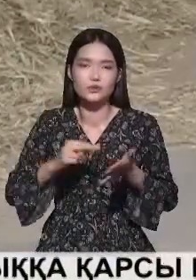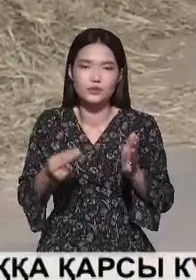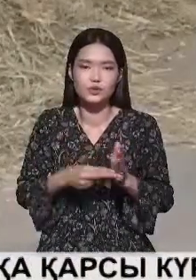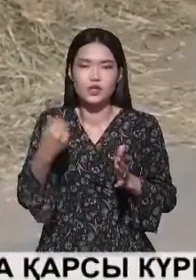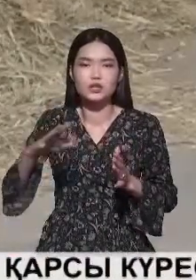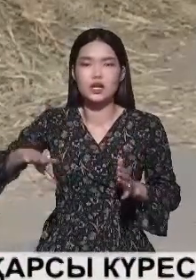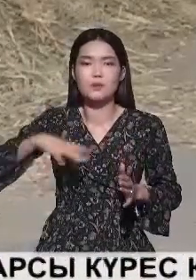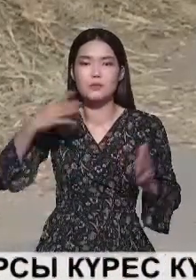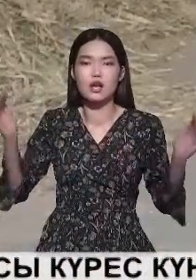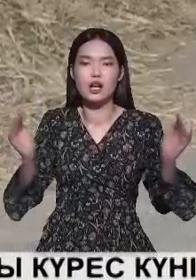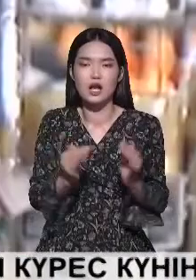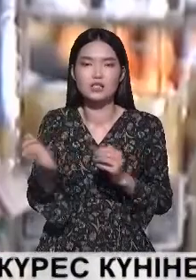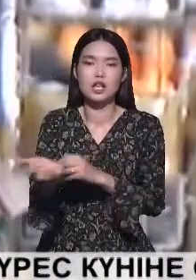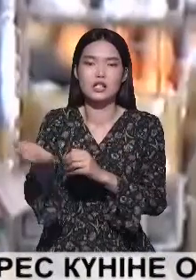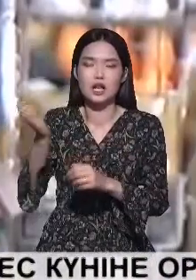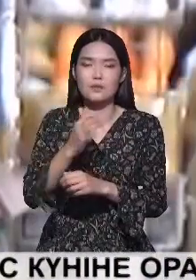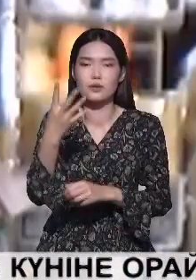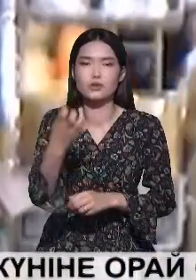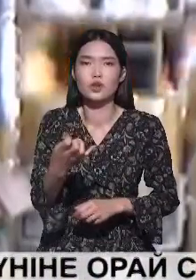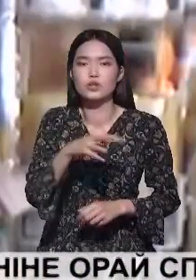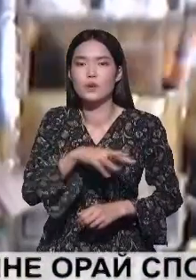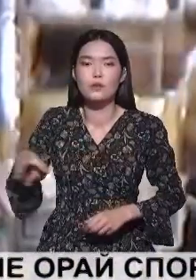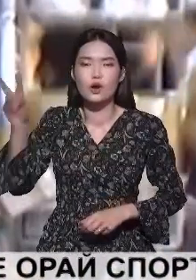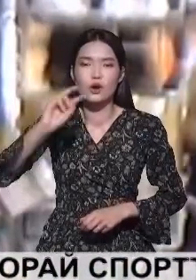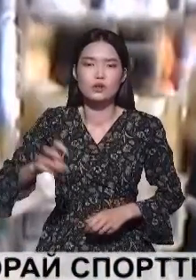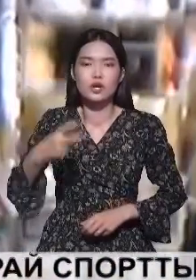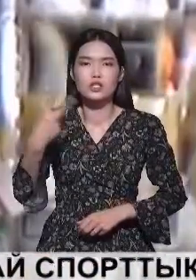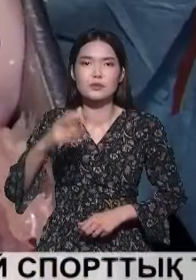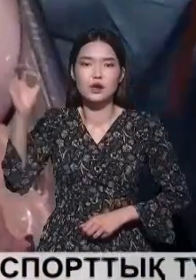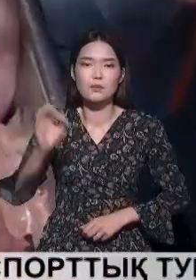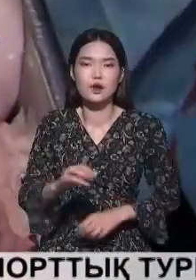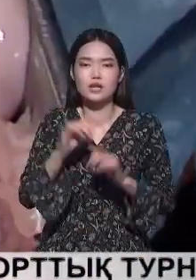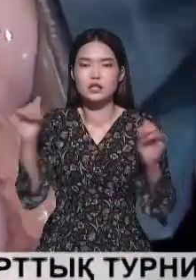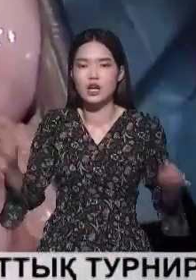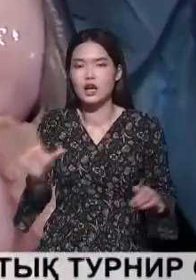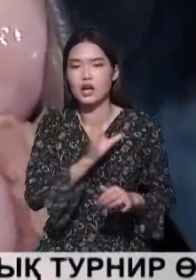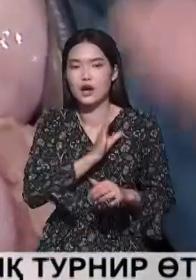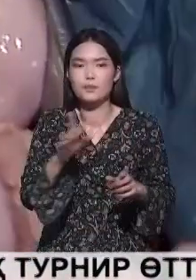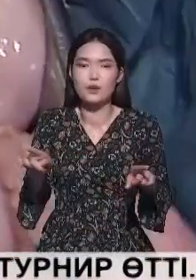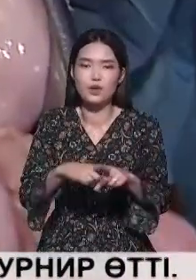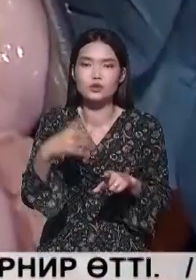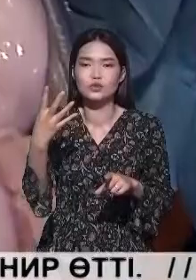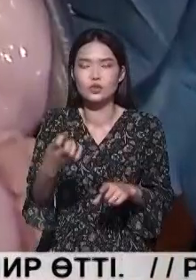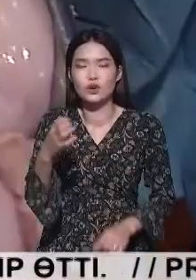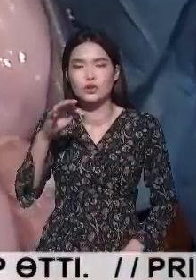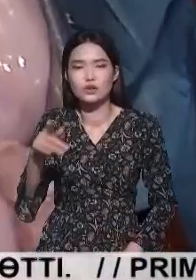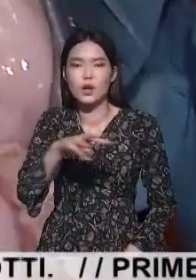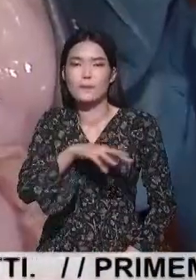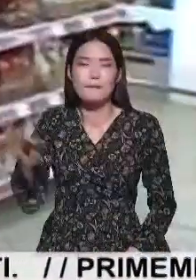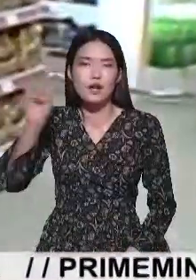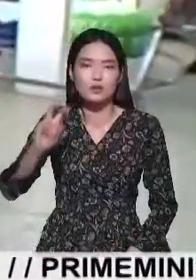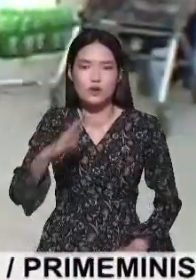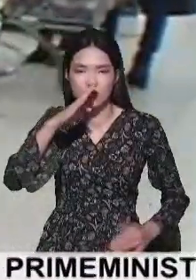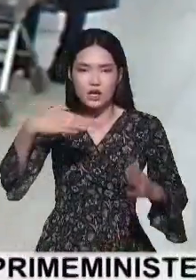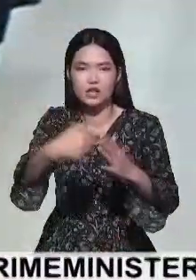былтыры ағарғанның импорты 400 миллион доллар болып 20%-дан асты. Етте дәл солай 408 миллион долларға жеткен.